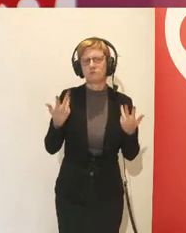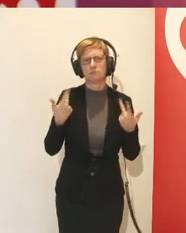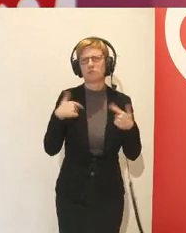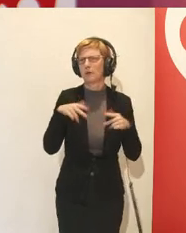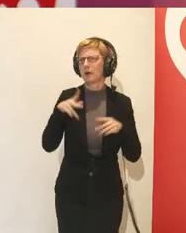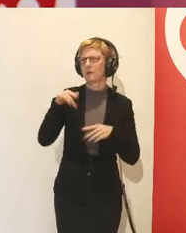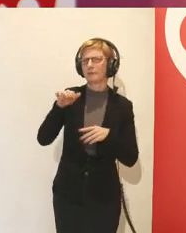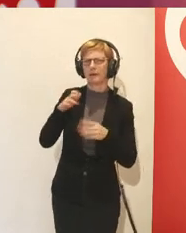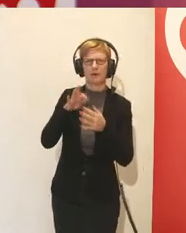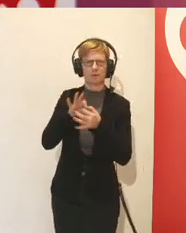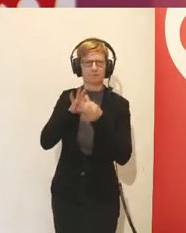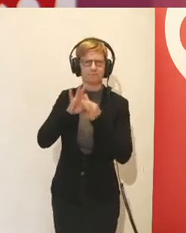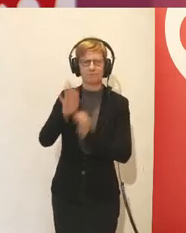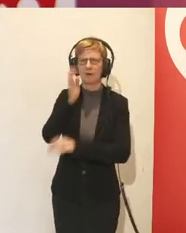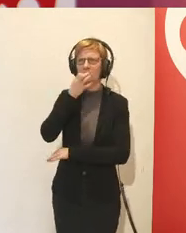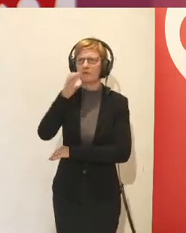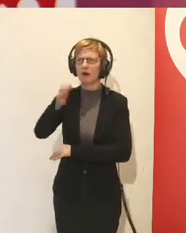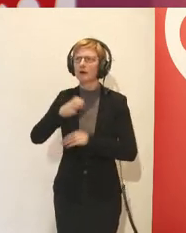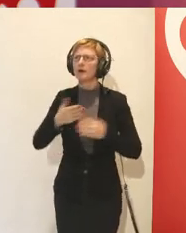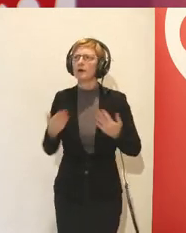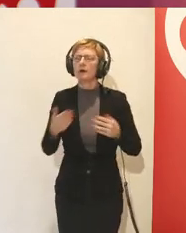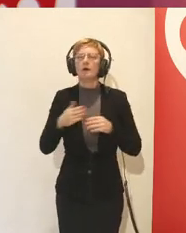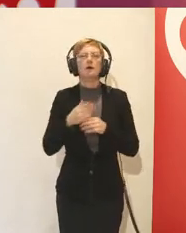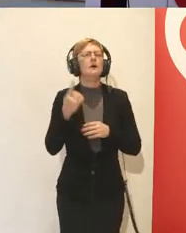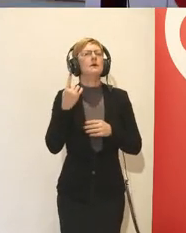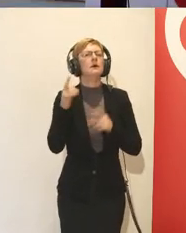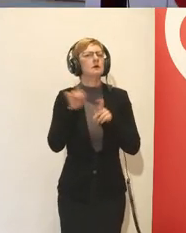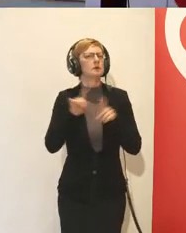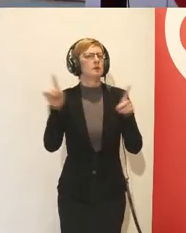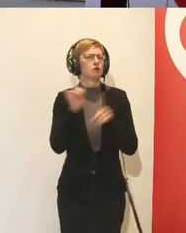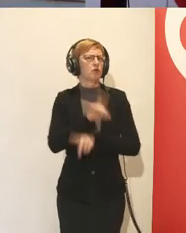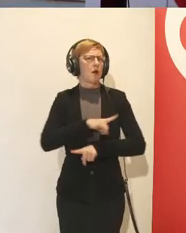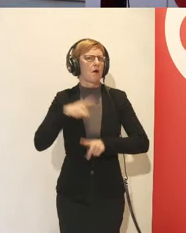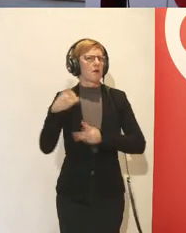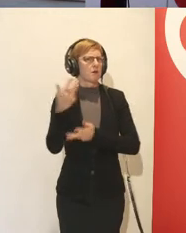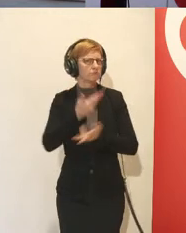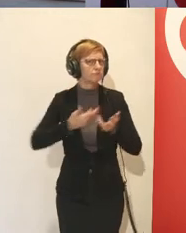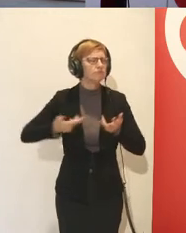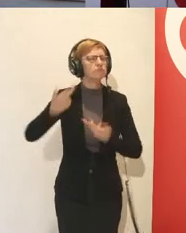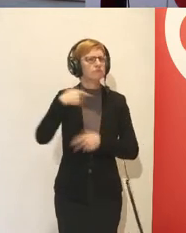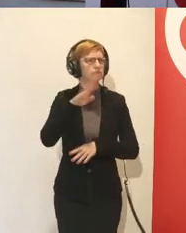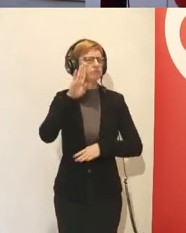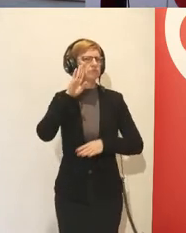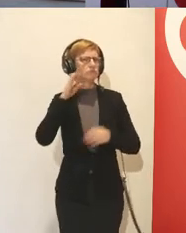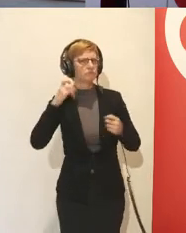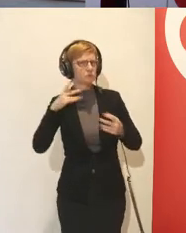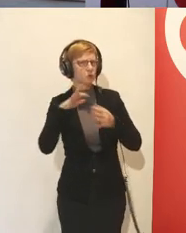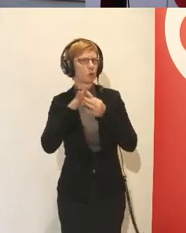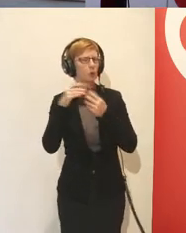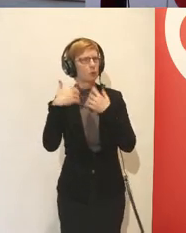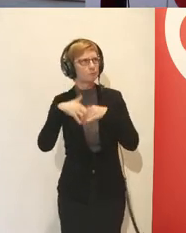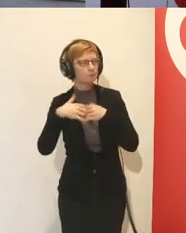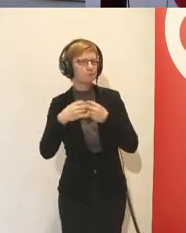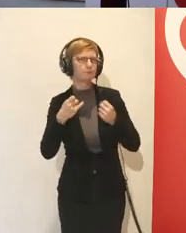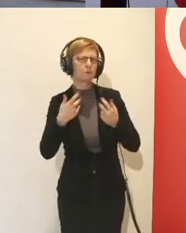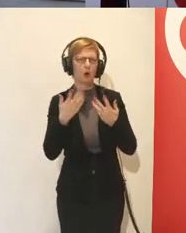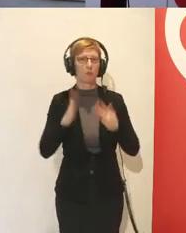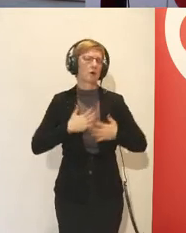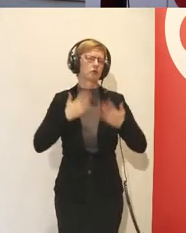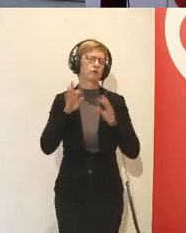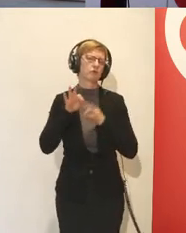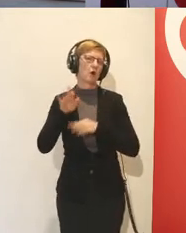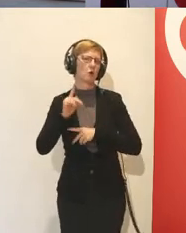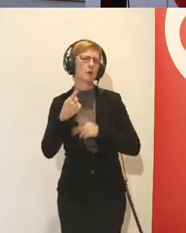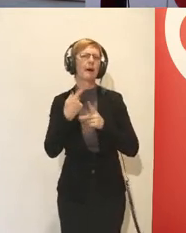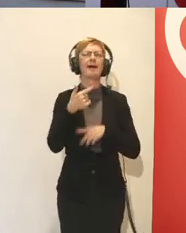mit dir an das ist ja ein thema mit ihm hierbei durch schon länger beschäftigt das ist wahrscheinlich auch nichts was für euch überraschen kommt tanja hat